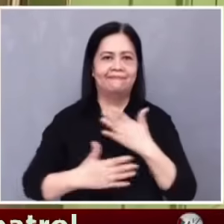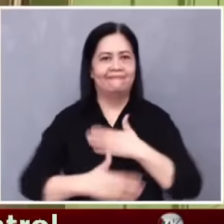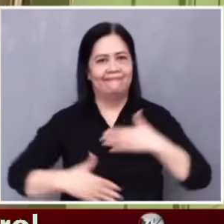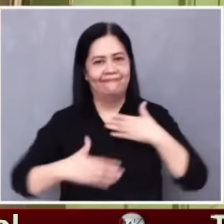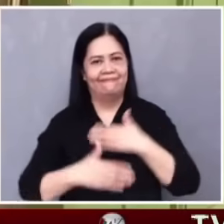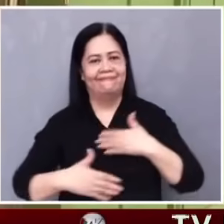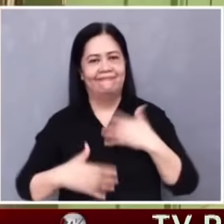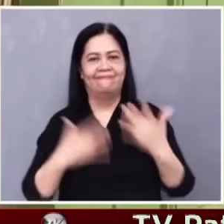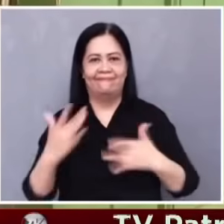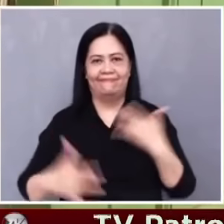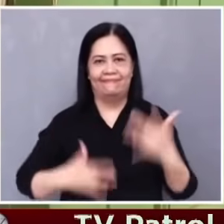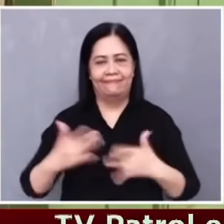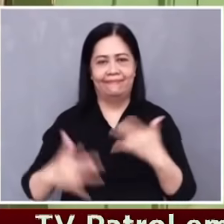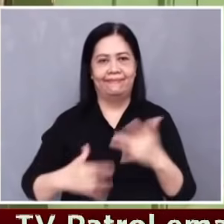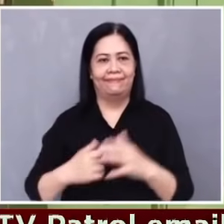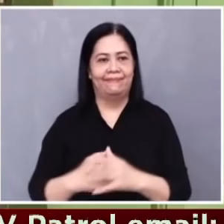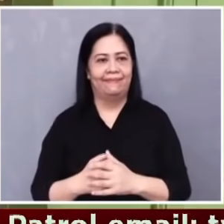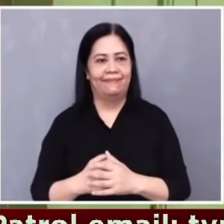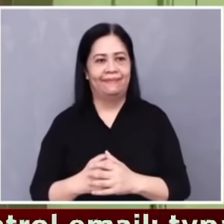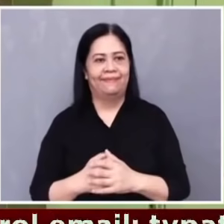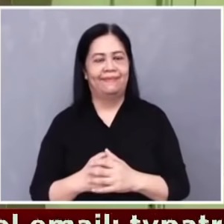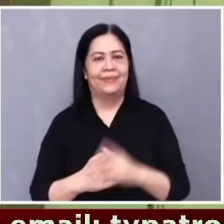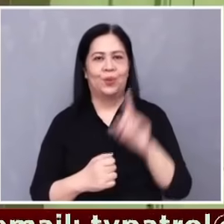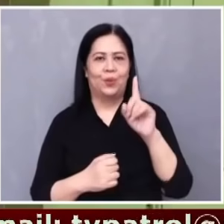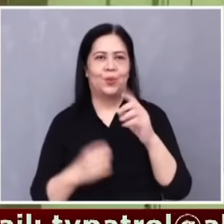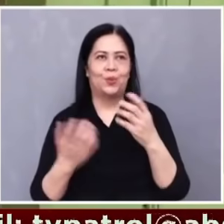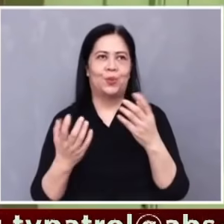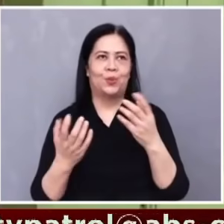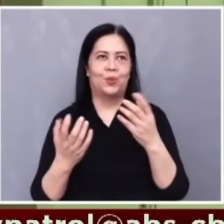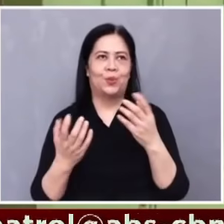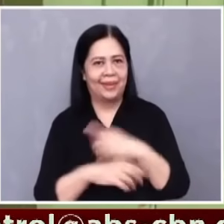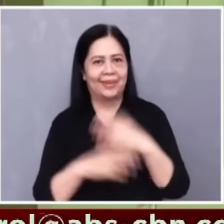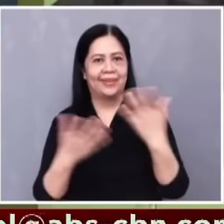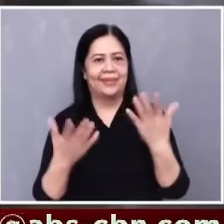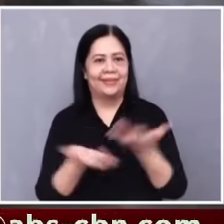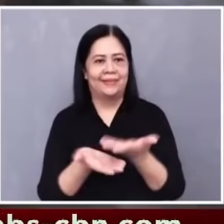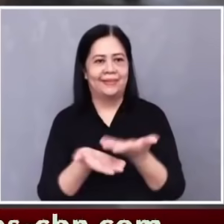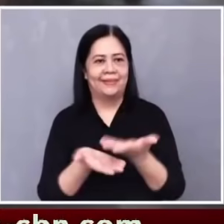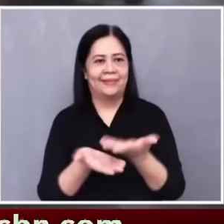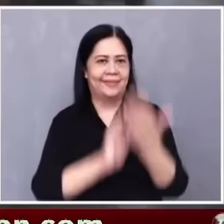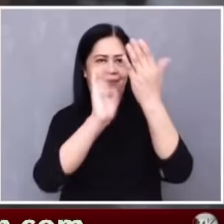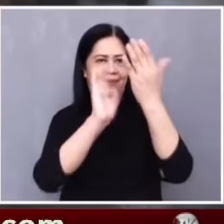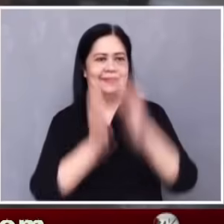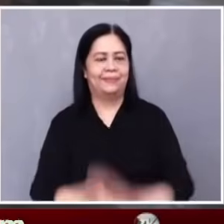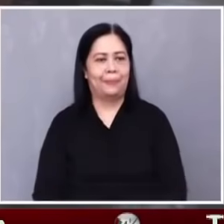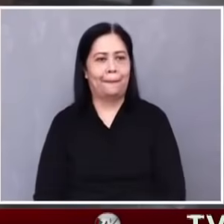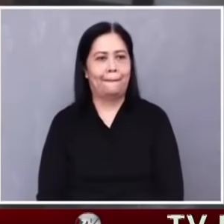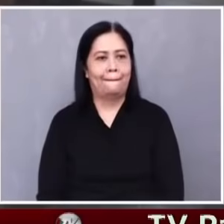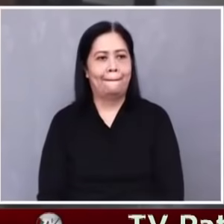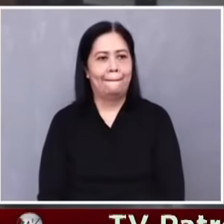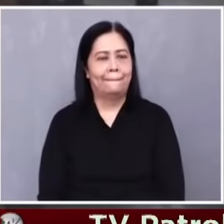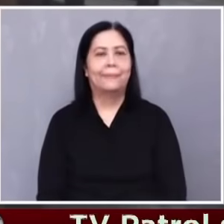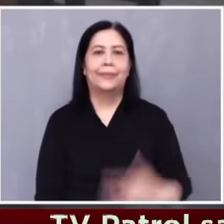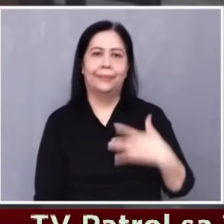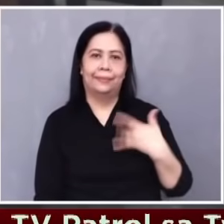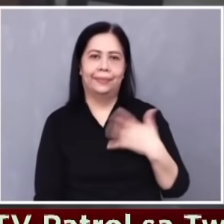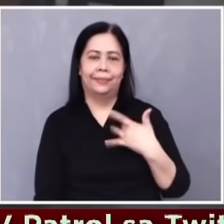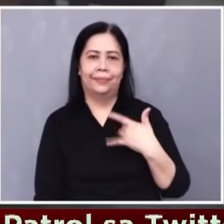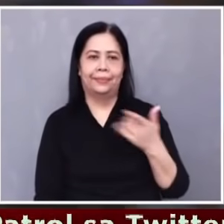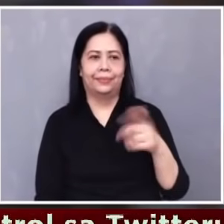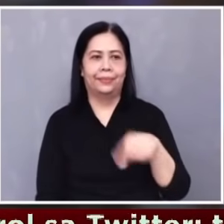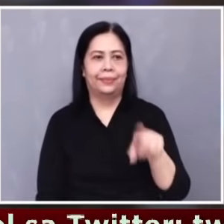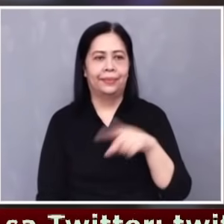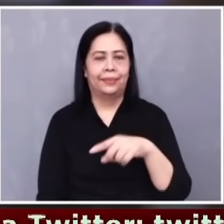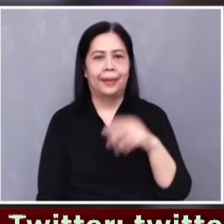sa another day na sad ugma na face-to-face. Ramdam naman ni Bayan Patroller May